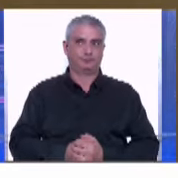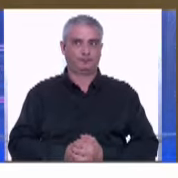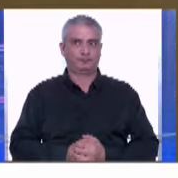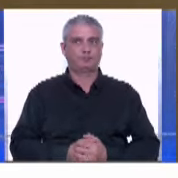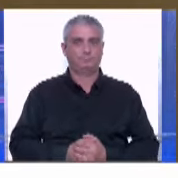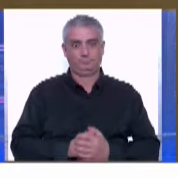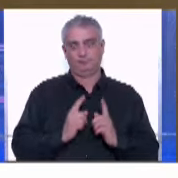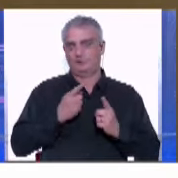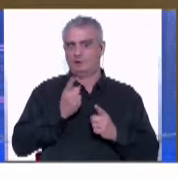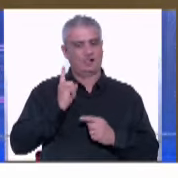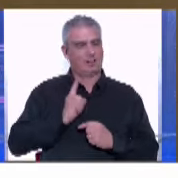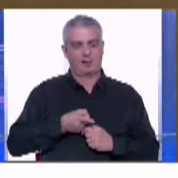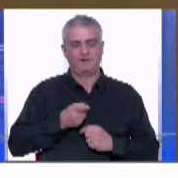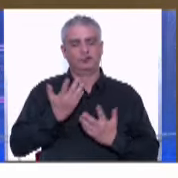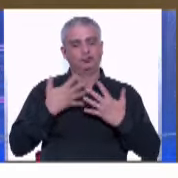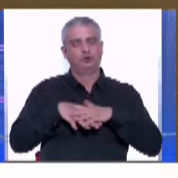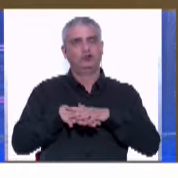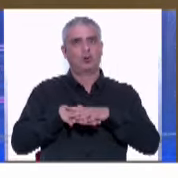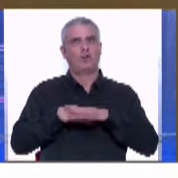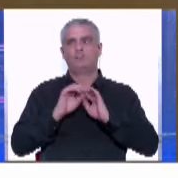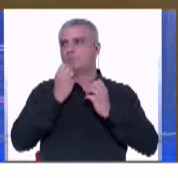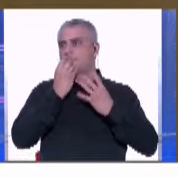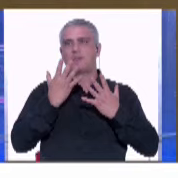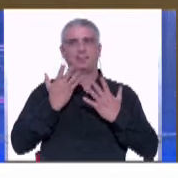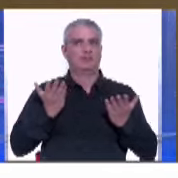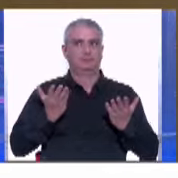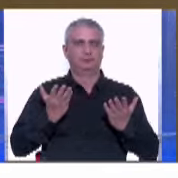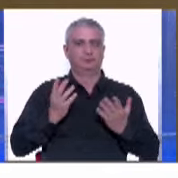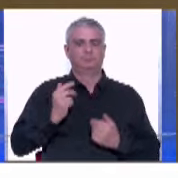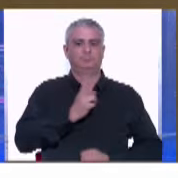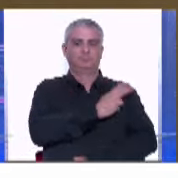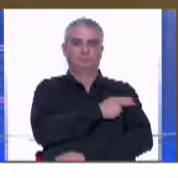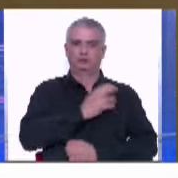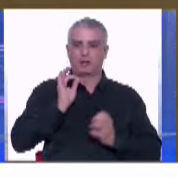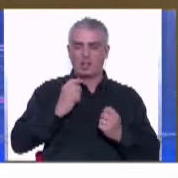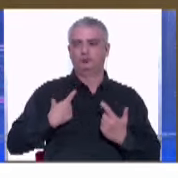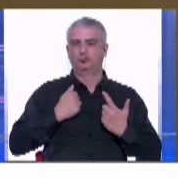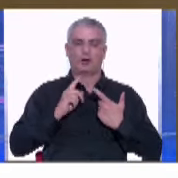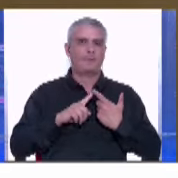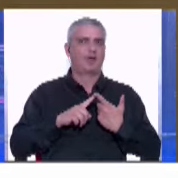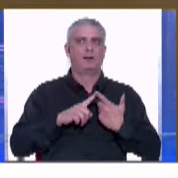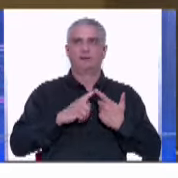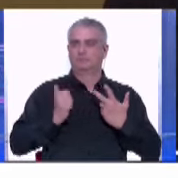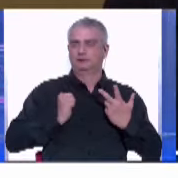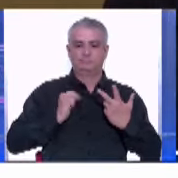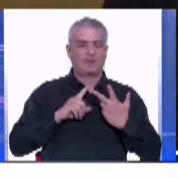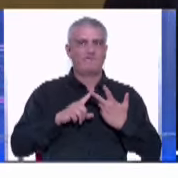שמחויב במקרה הזה. זה שילוב כוחות מדהים בין ימ"מ, שב"כ,